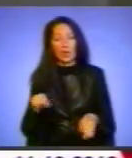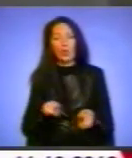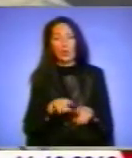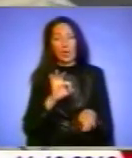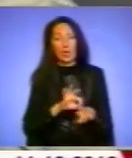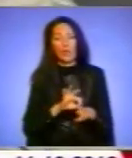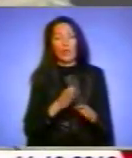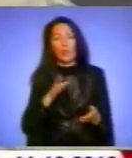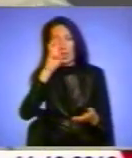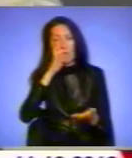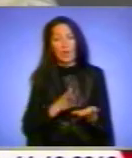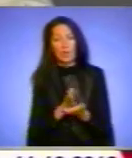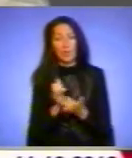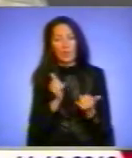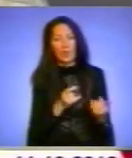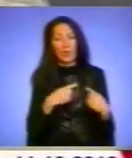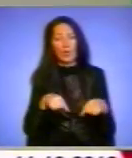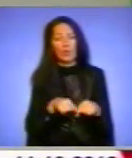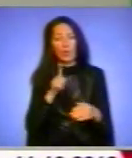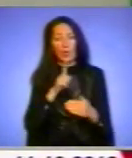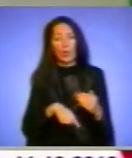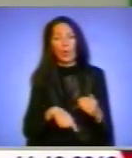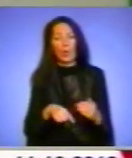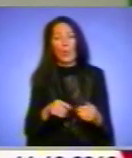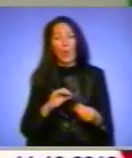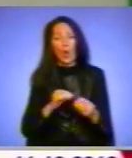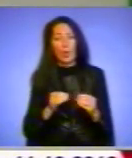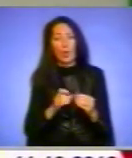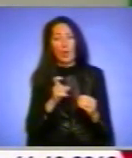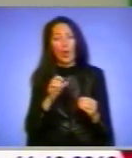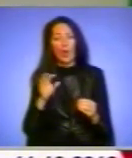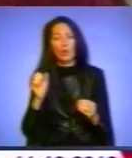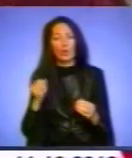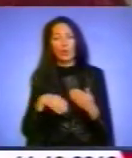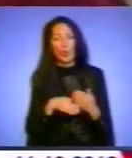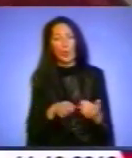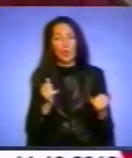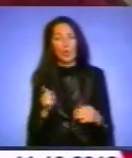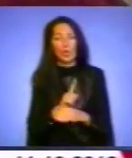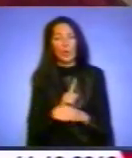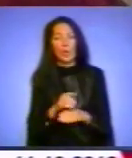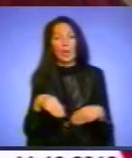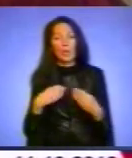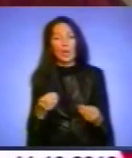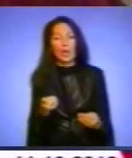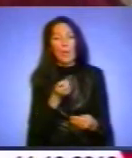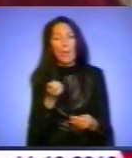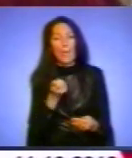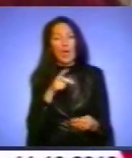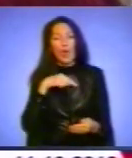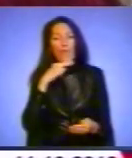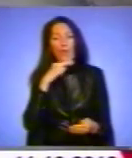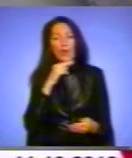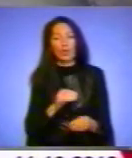забезпеченні. У відділенні переконані, проблемі хоспісної допомоги сьогодні на Тернопільщині приділяють мало уваги. І додають,